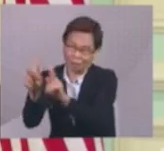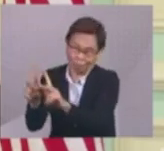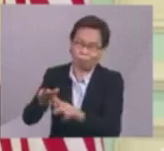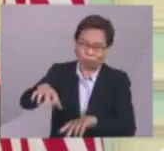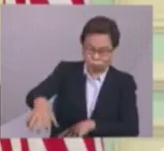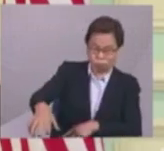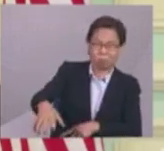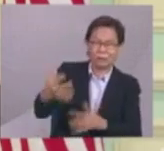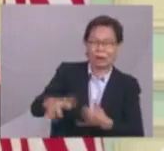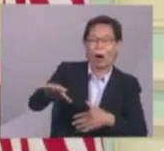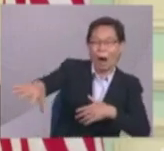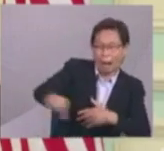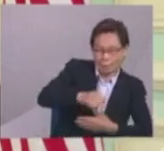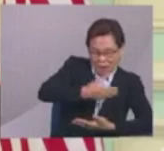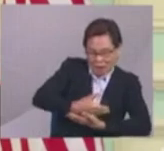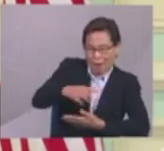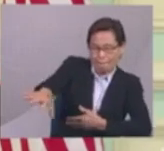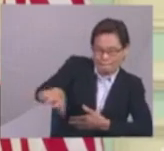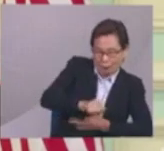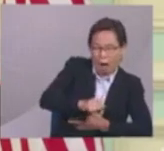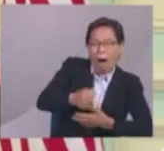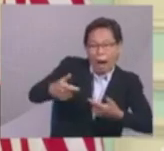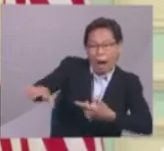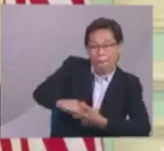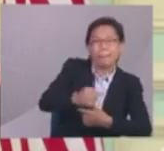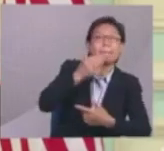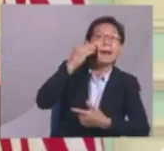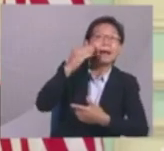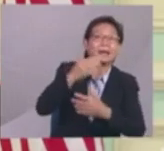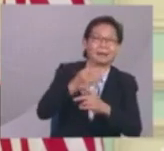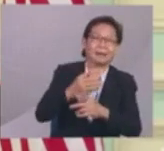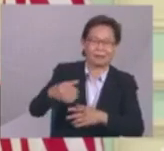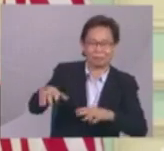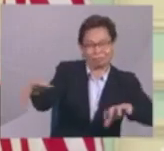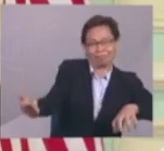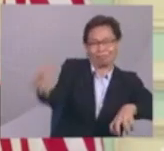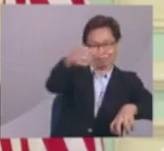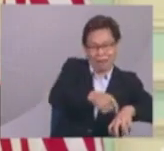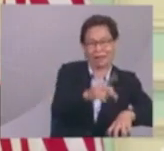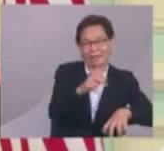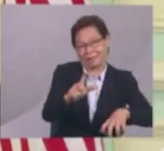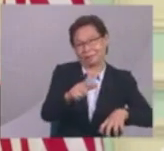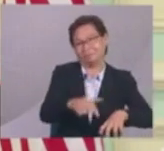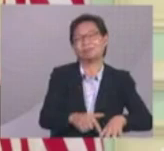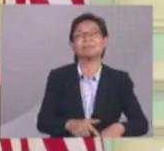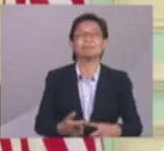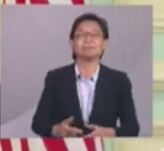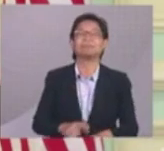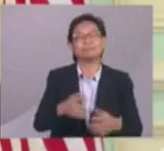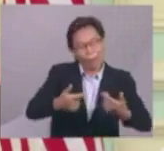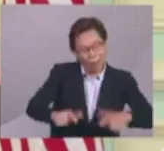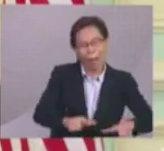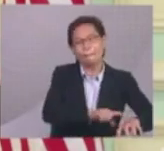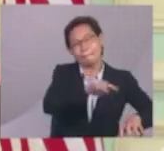nak mengambil balik anak mereka. Mereka dibenarkan untuk balik ke kampung untuk ambil